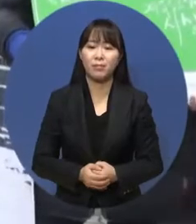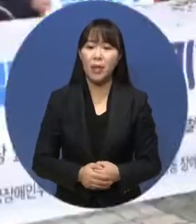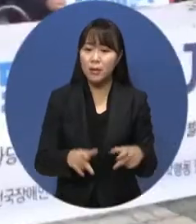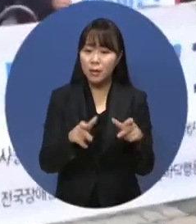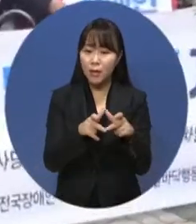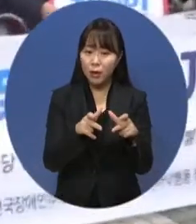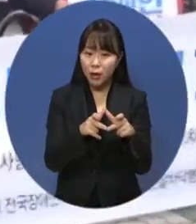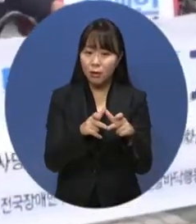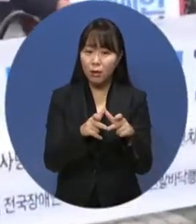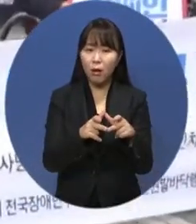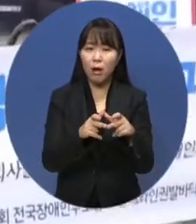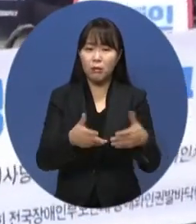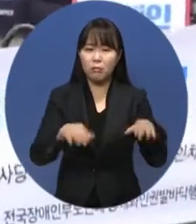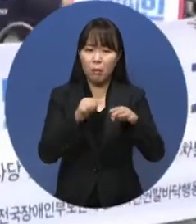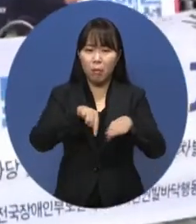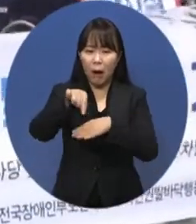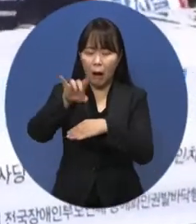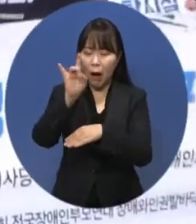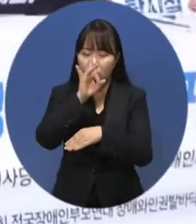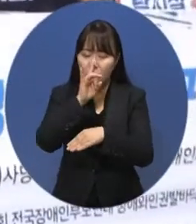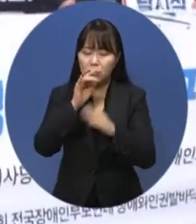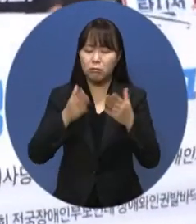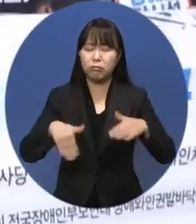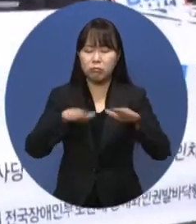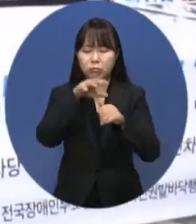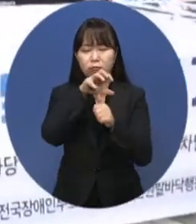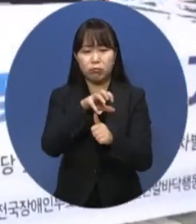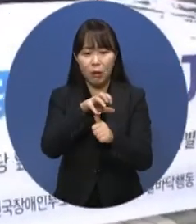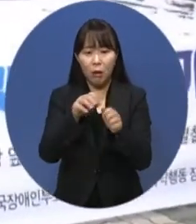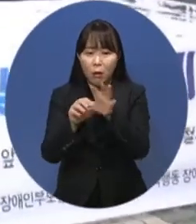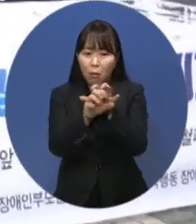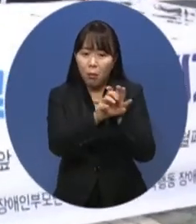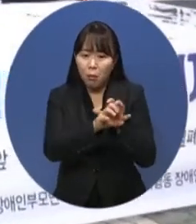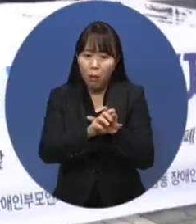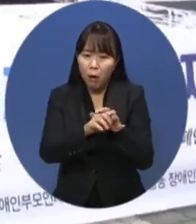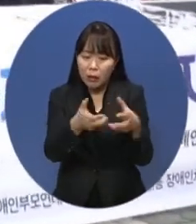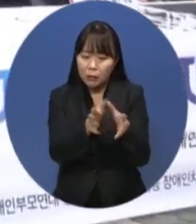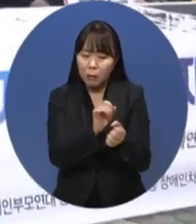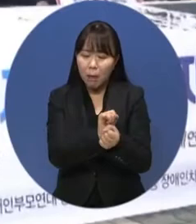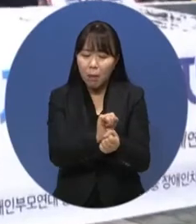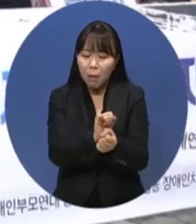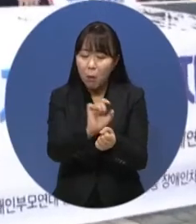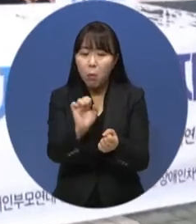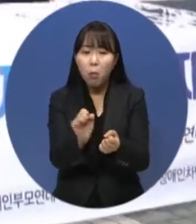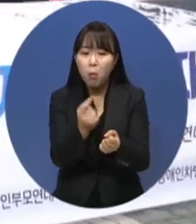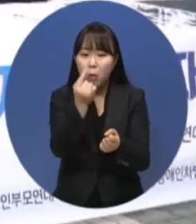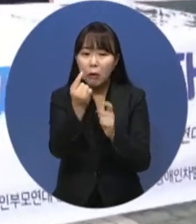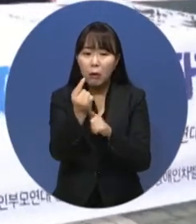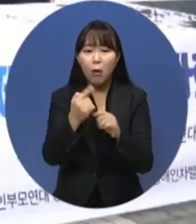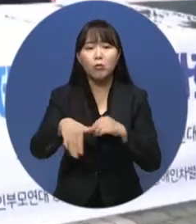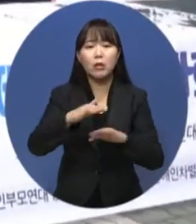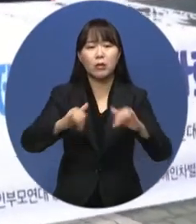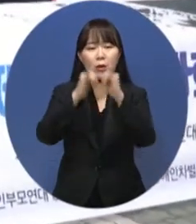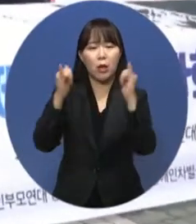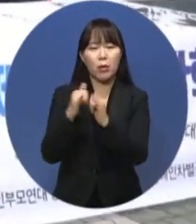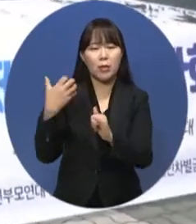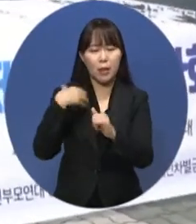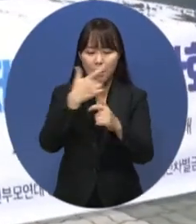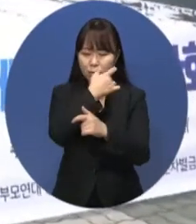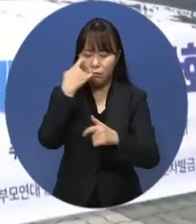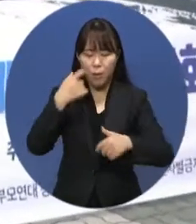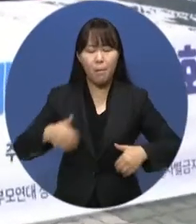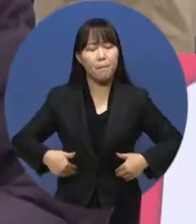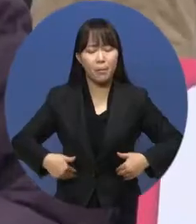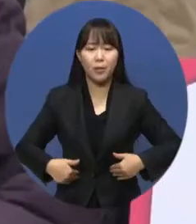자네는 밖으로 나갈 수 없는 시설에서 왜 컬러 집단 간 니지 일어나는지 의사에 7절 분명히